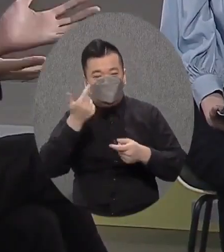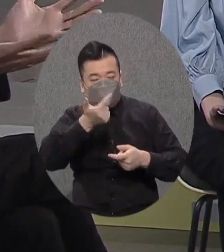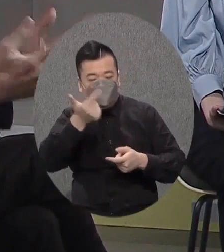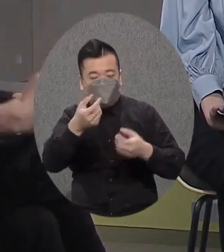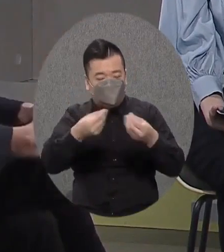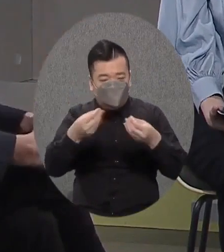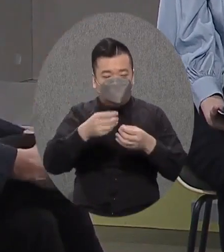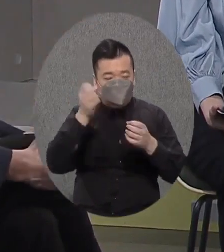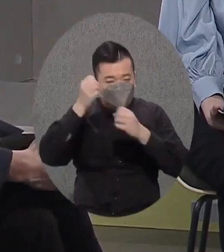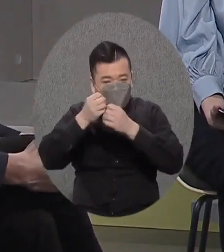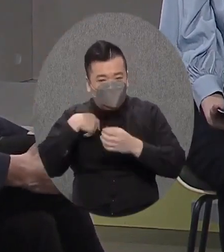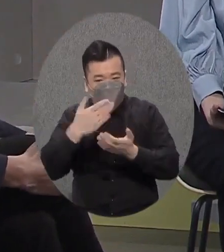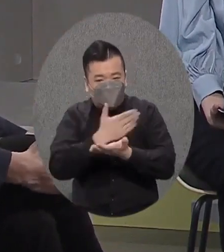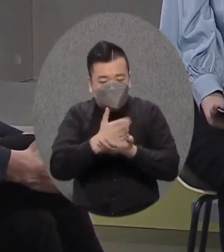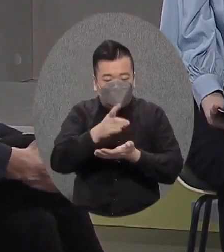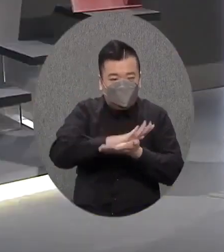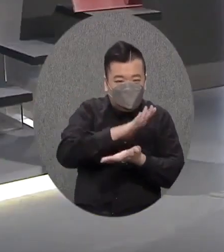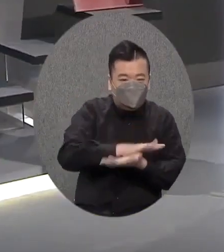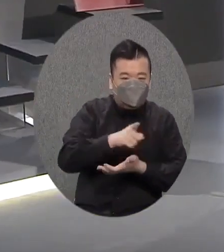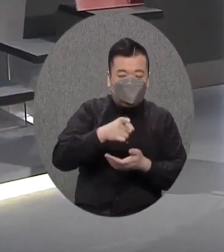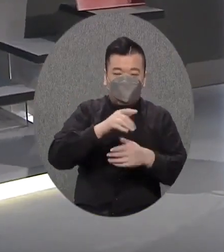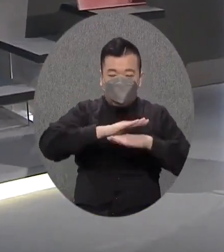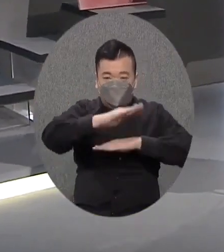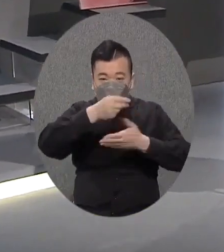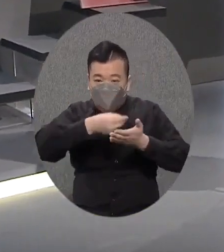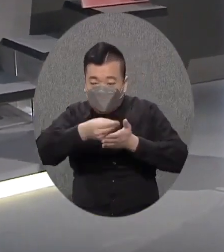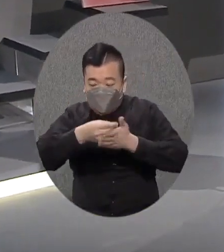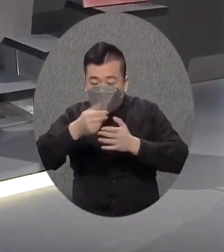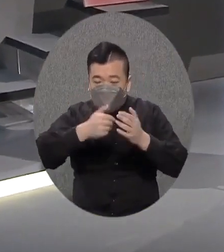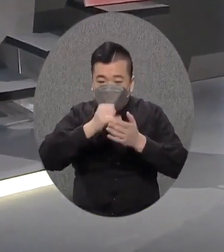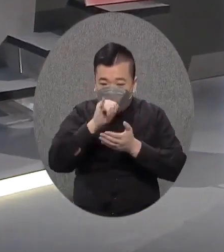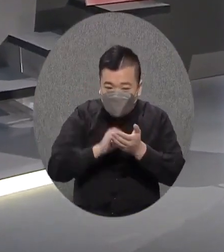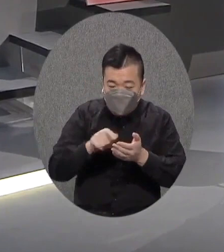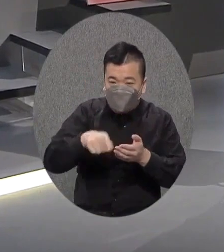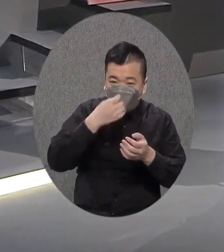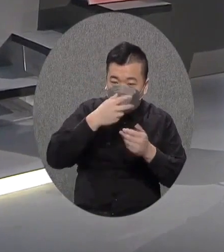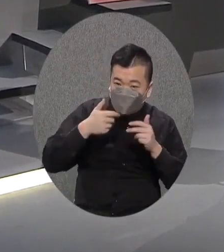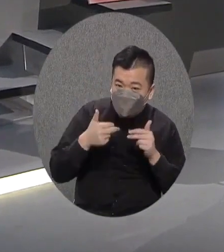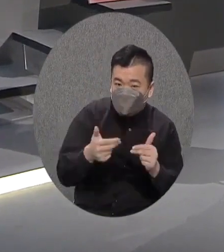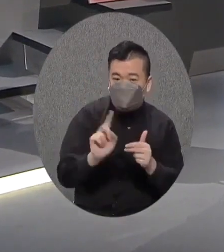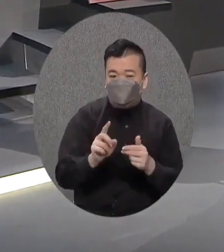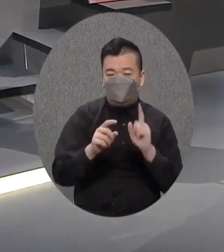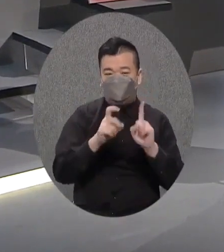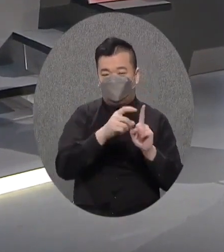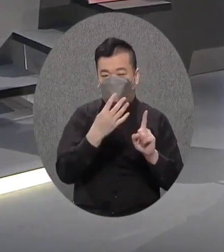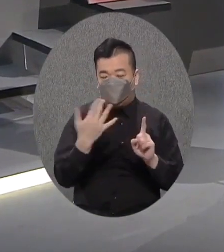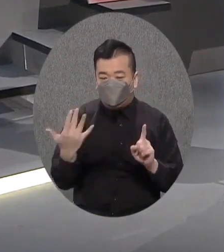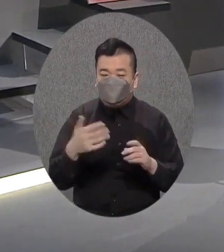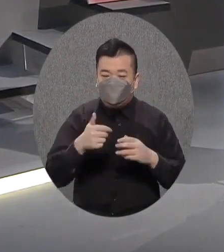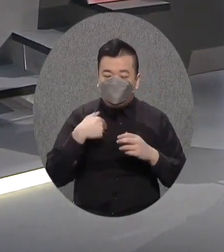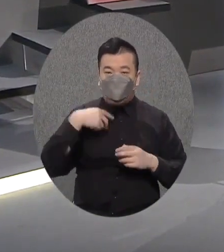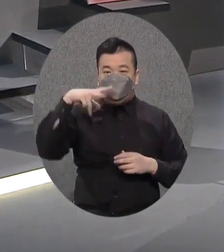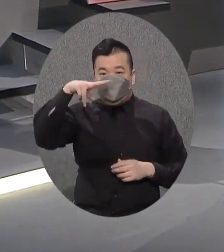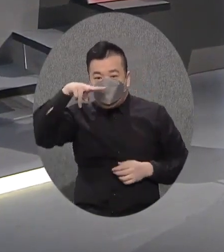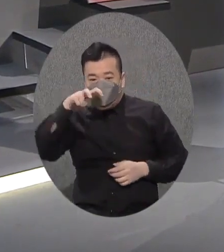啦，亦都多謝 Sally 分享你嘅經驗。嗱，版畫藝術咧去到香港嘅發展，從40年代開始講起，我哋發覺